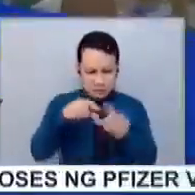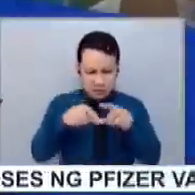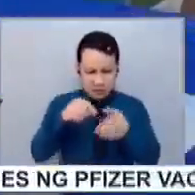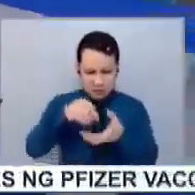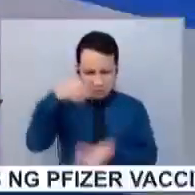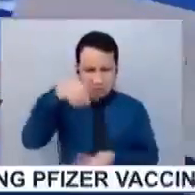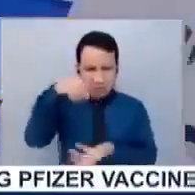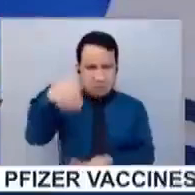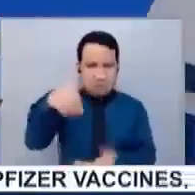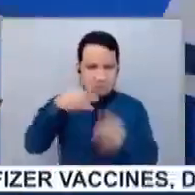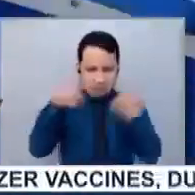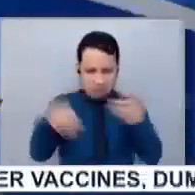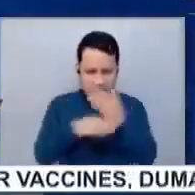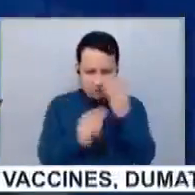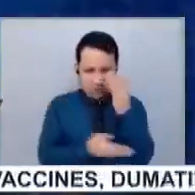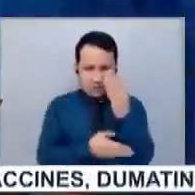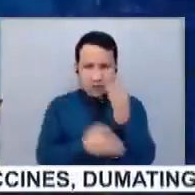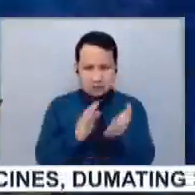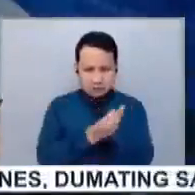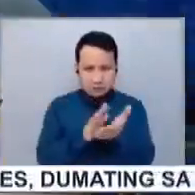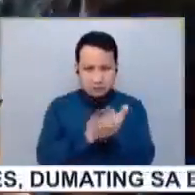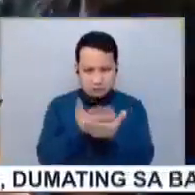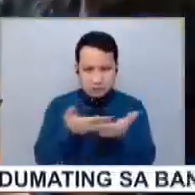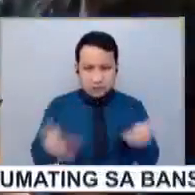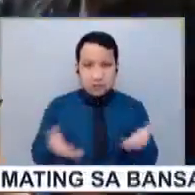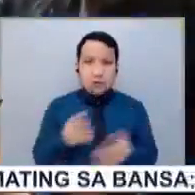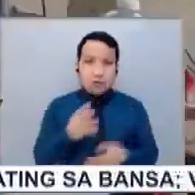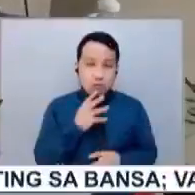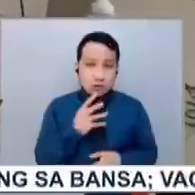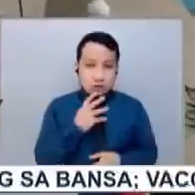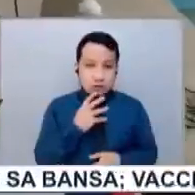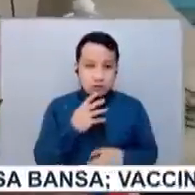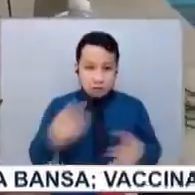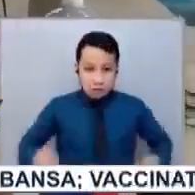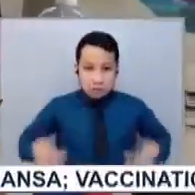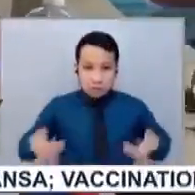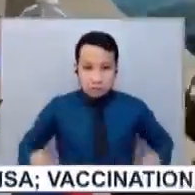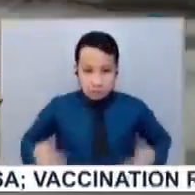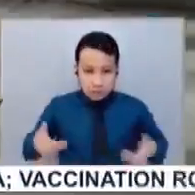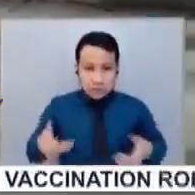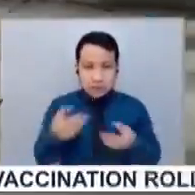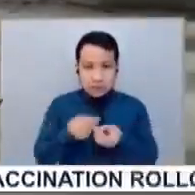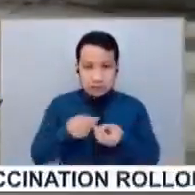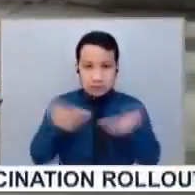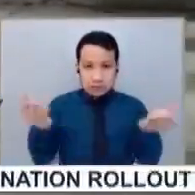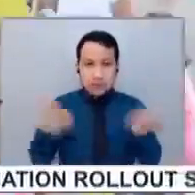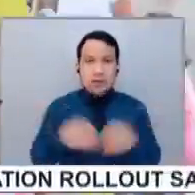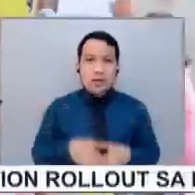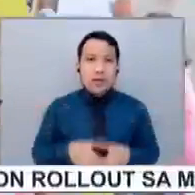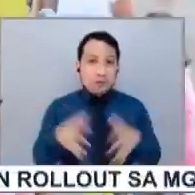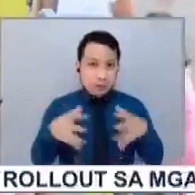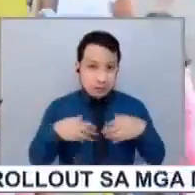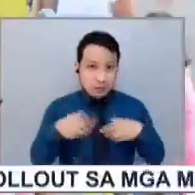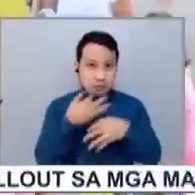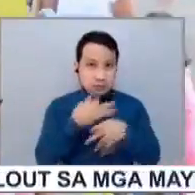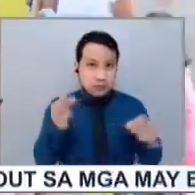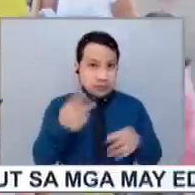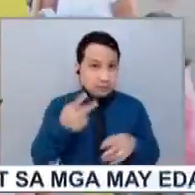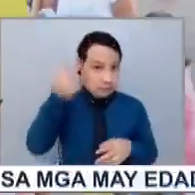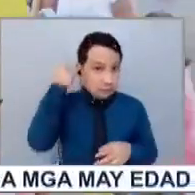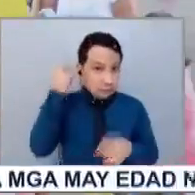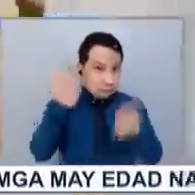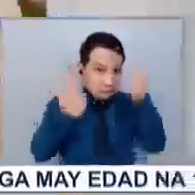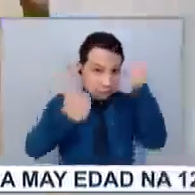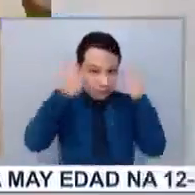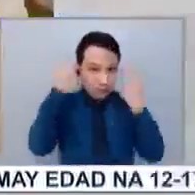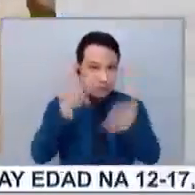school supplies, hygiene kits, water pumps at wheelchairs, habang nakatanggap din sila ng libreng gupit at medical consultation.